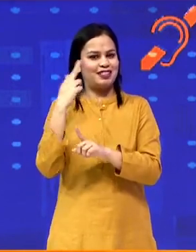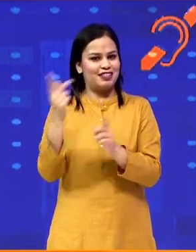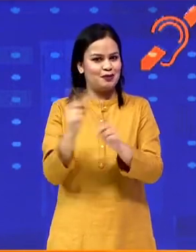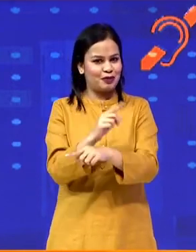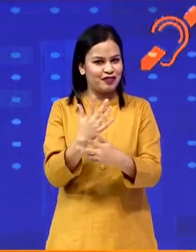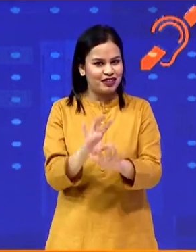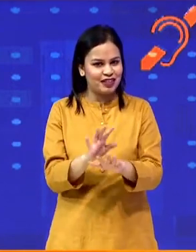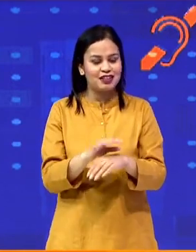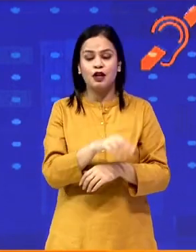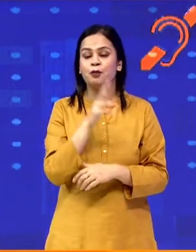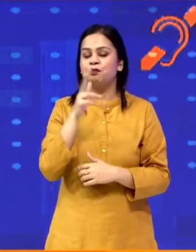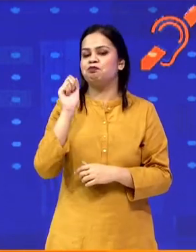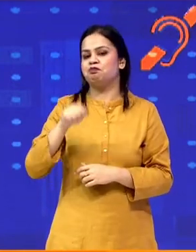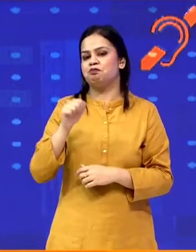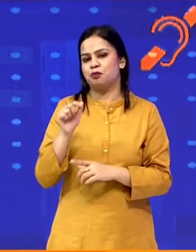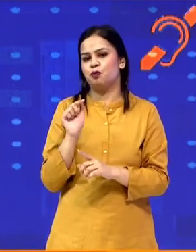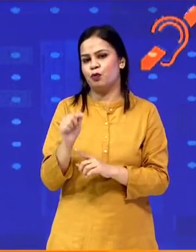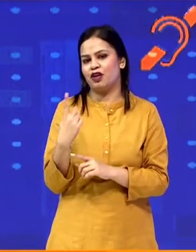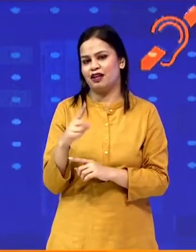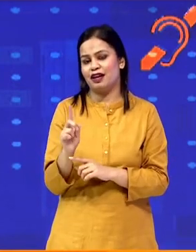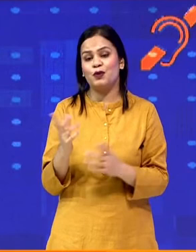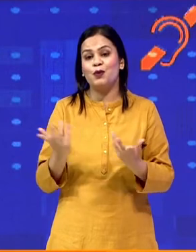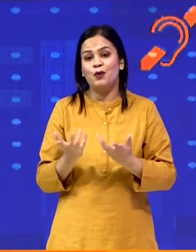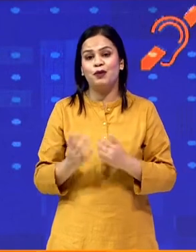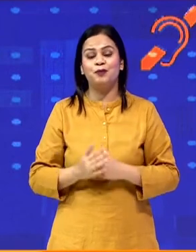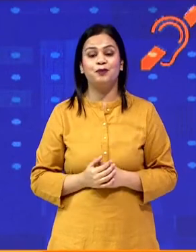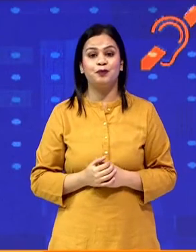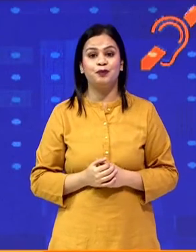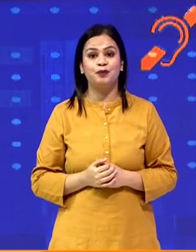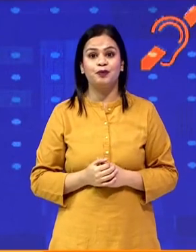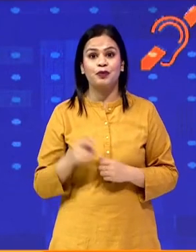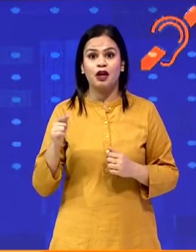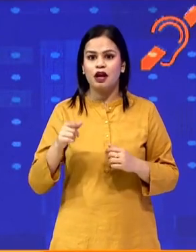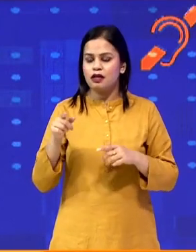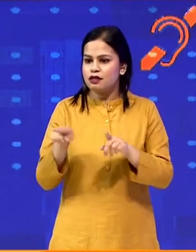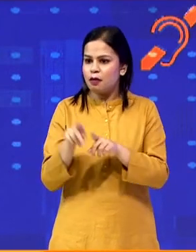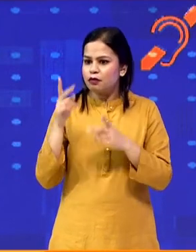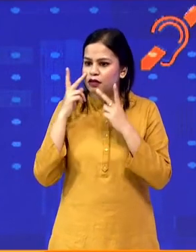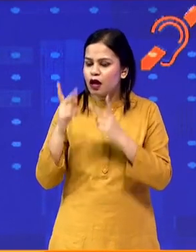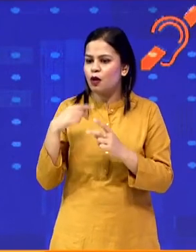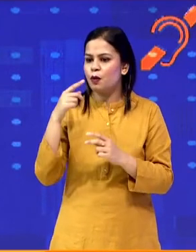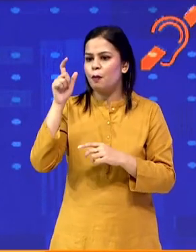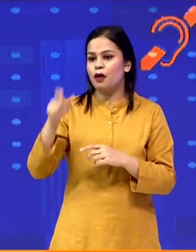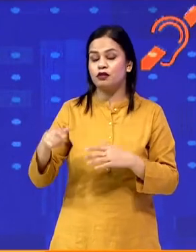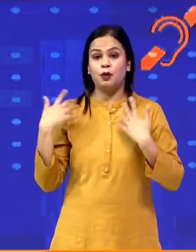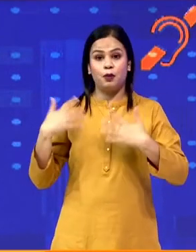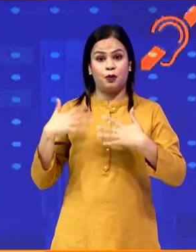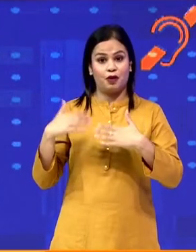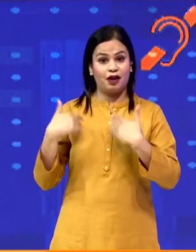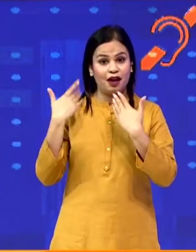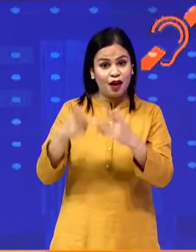हां यह वाकई है इतना बड़ा घोड़ा मैंने देखा नहीं